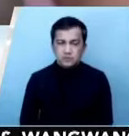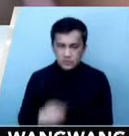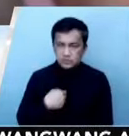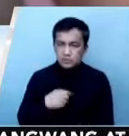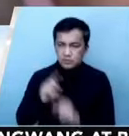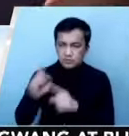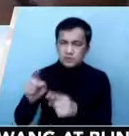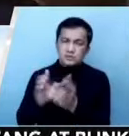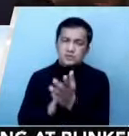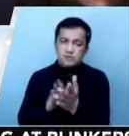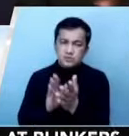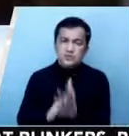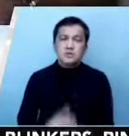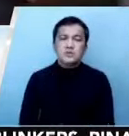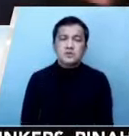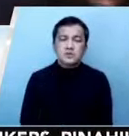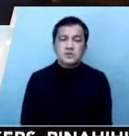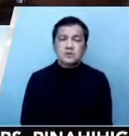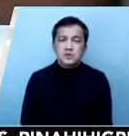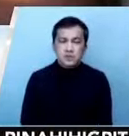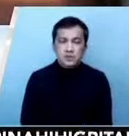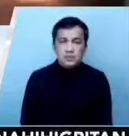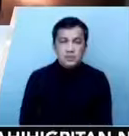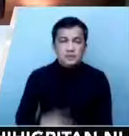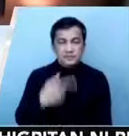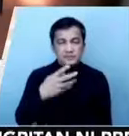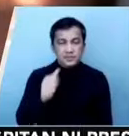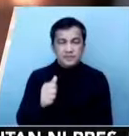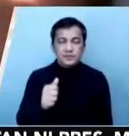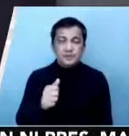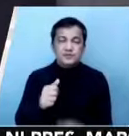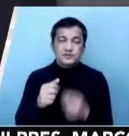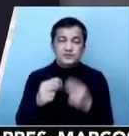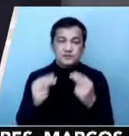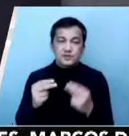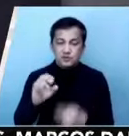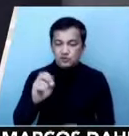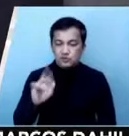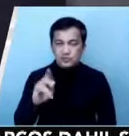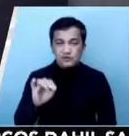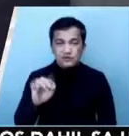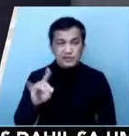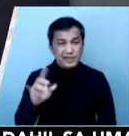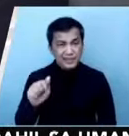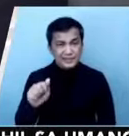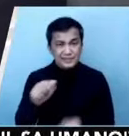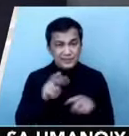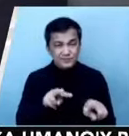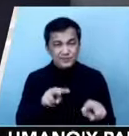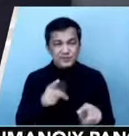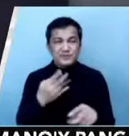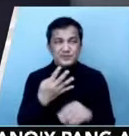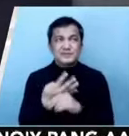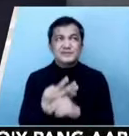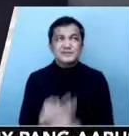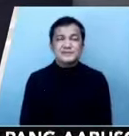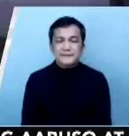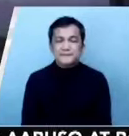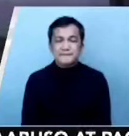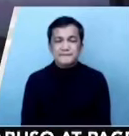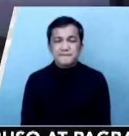school. Para sa GM Integrated News, Oscar Oida, Nakatutok, 24 oras.